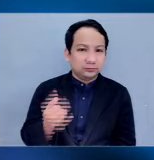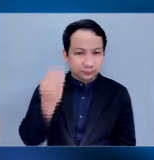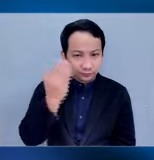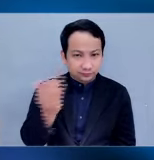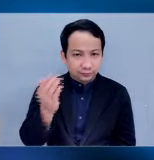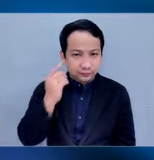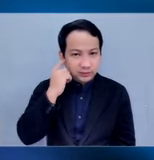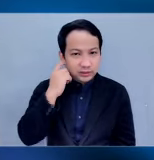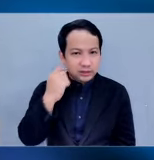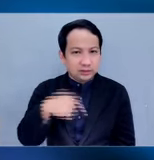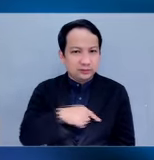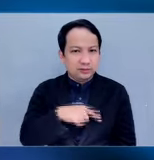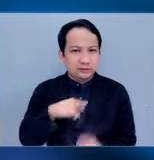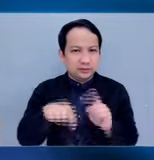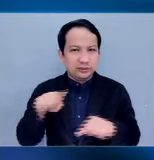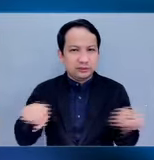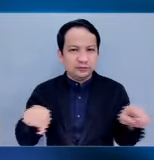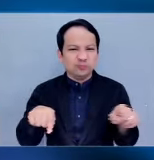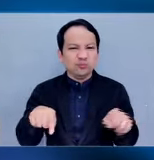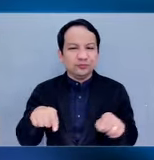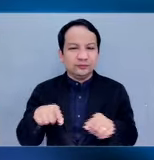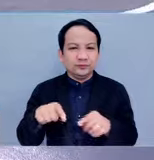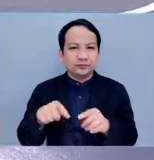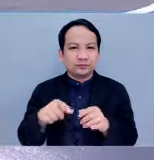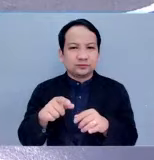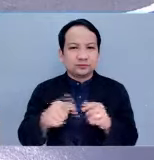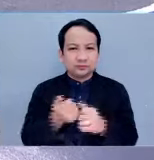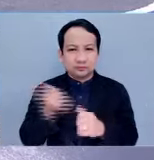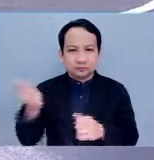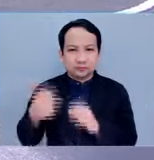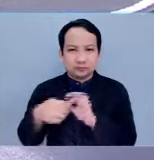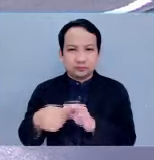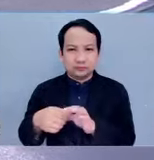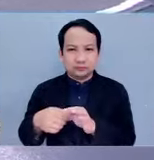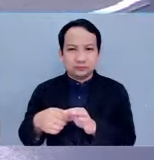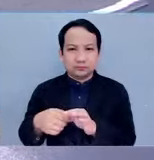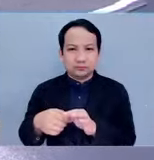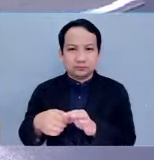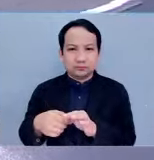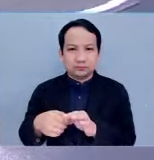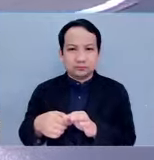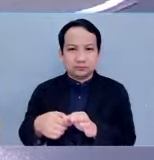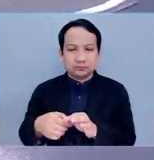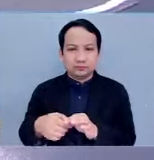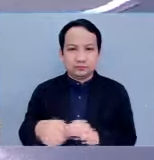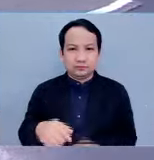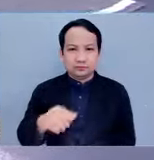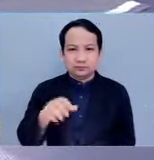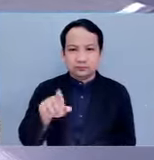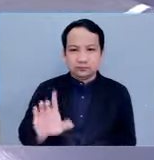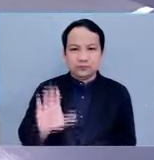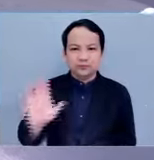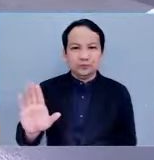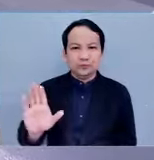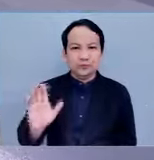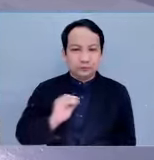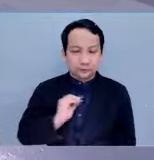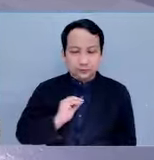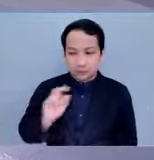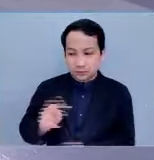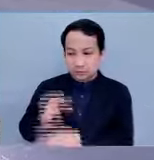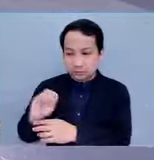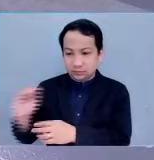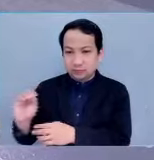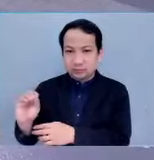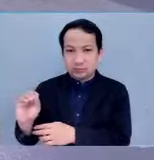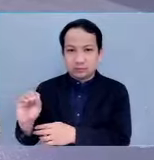nagdala po kami ng ibang-ibang breed. The other breeds are from Sir Tom. So sa kanya po ako kumuha ng